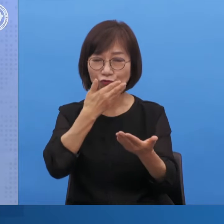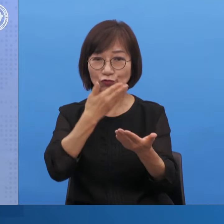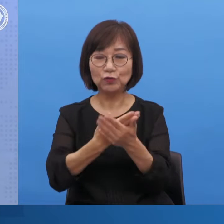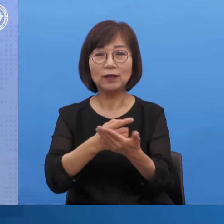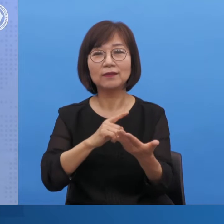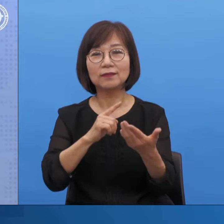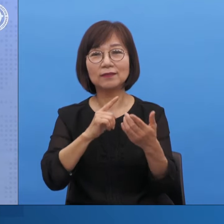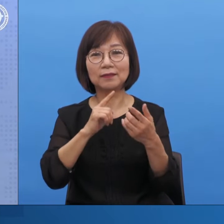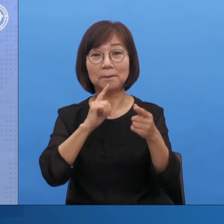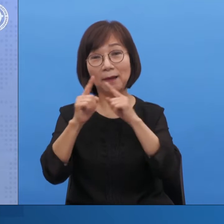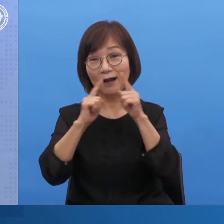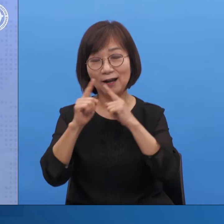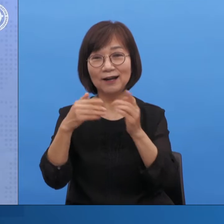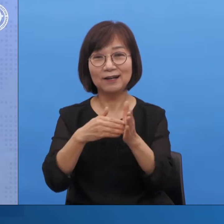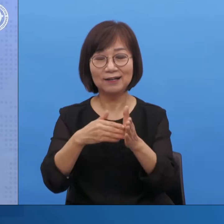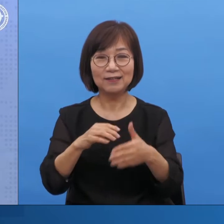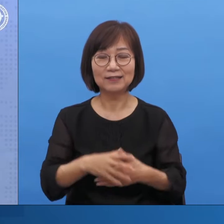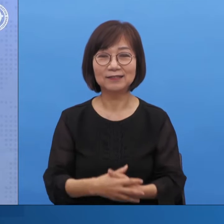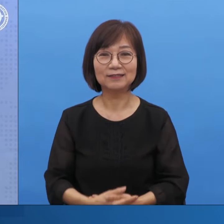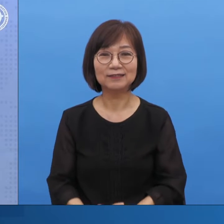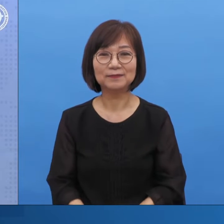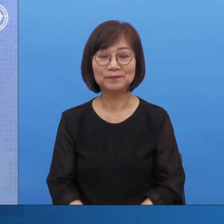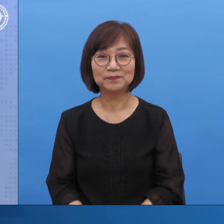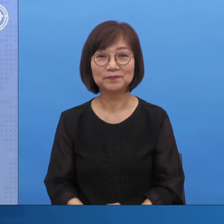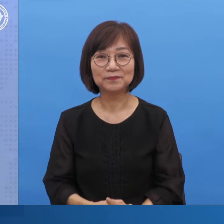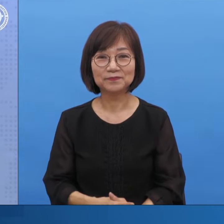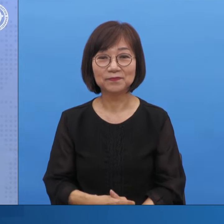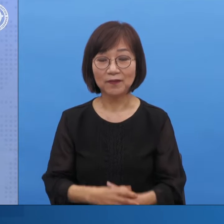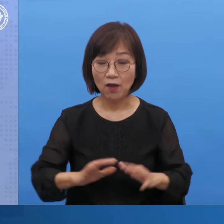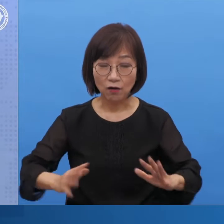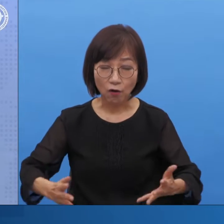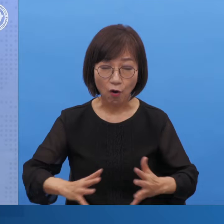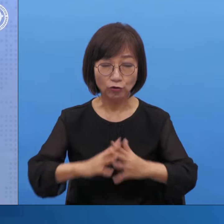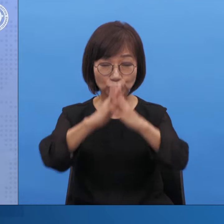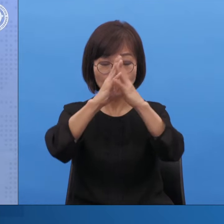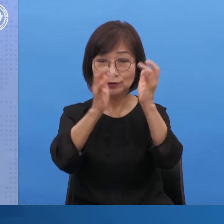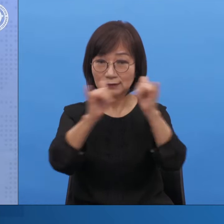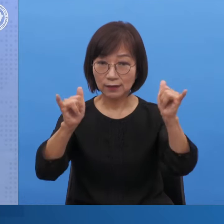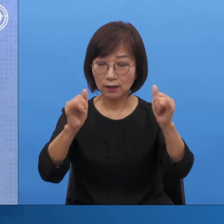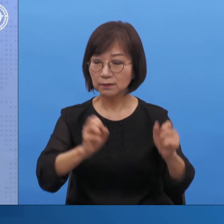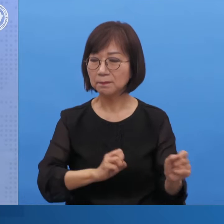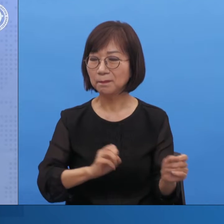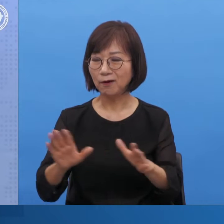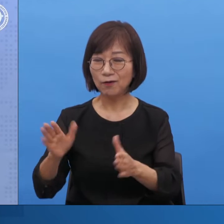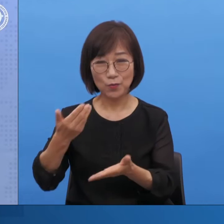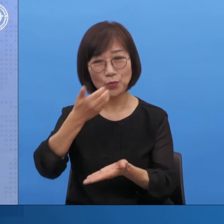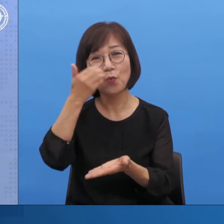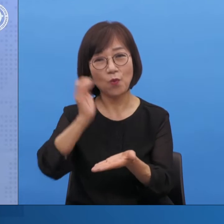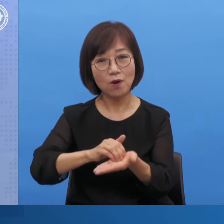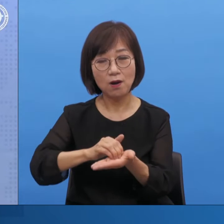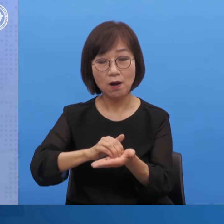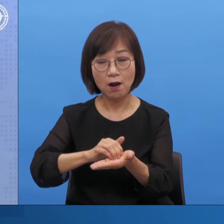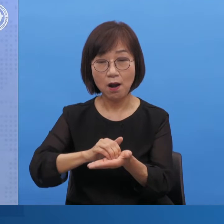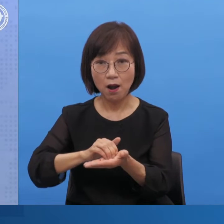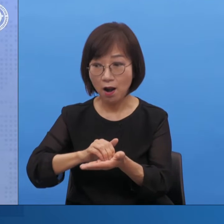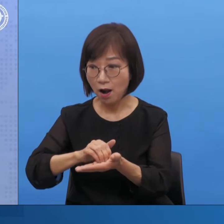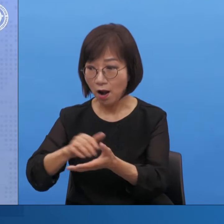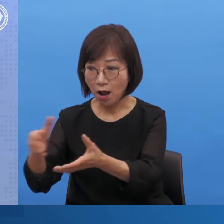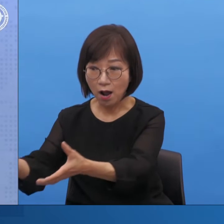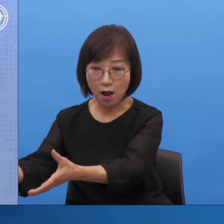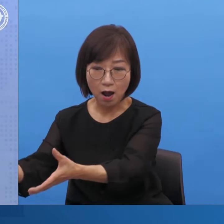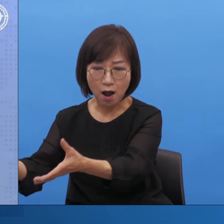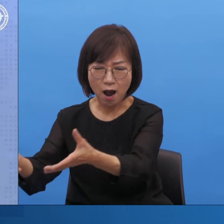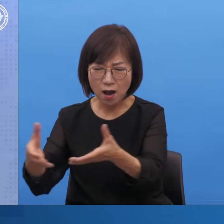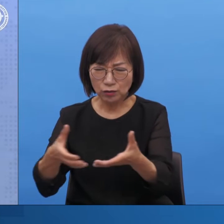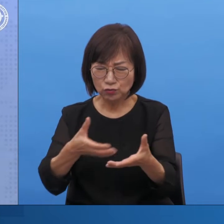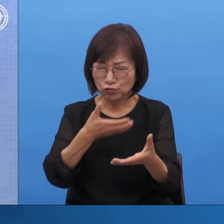chapter 118:21, he says something very important. 건축자들이 버린 돌이 여기 난 머릿돌이 될